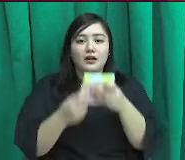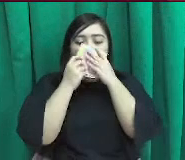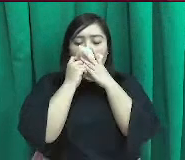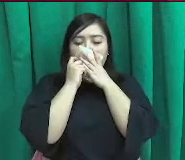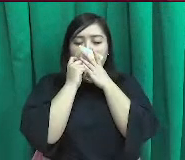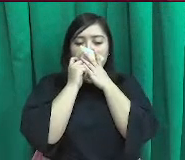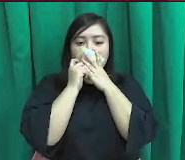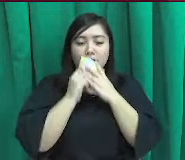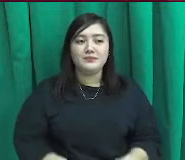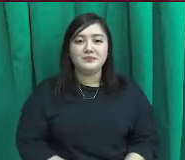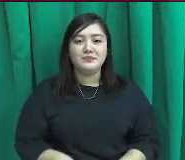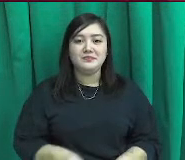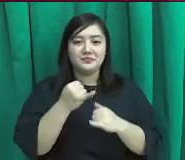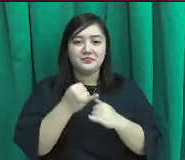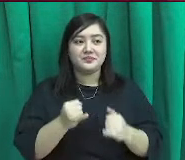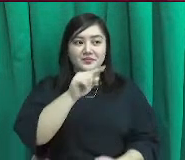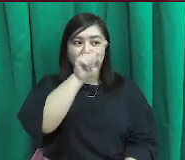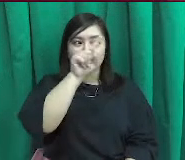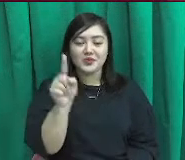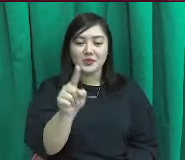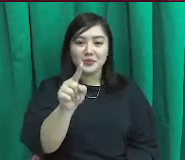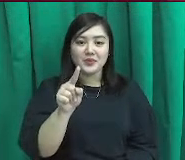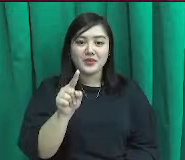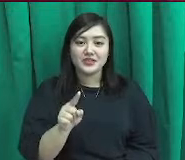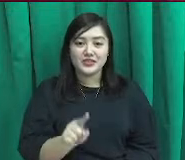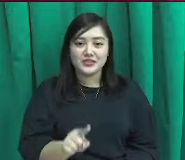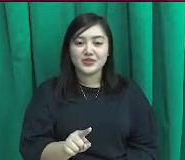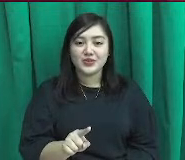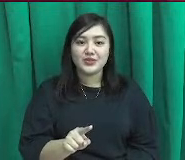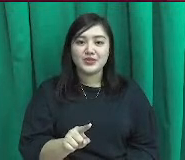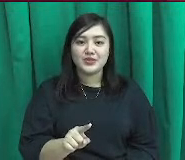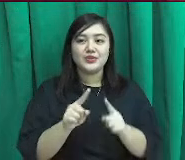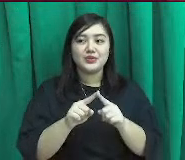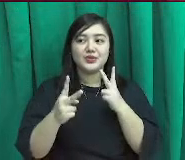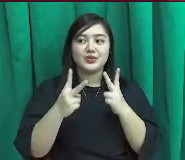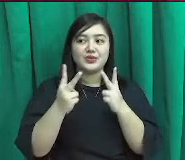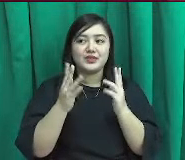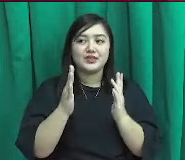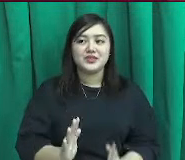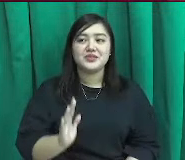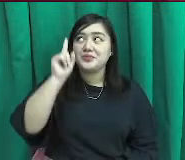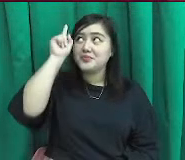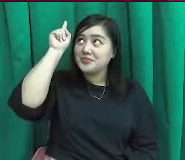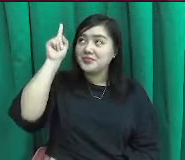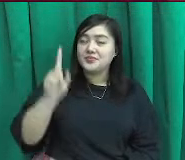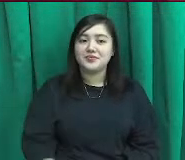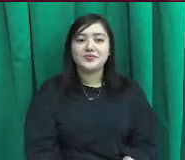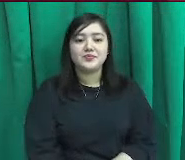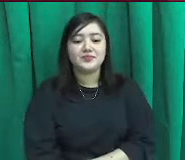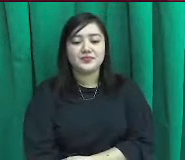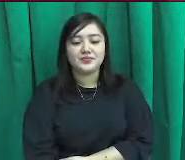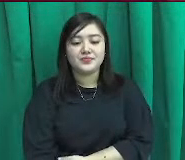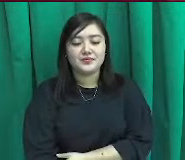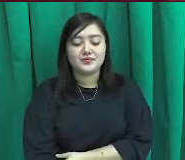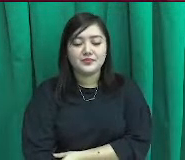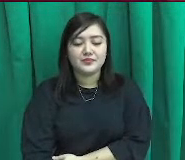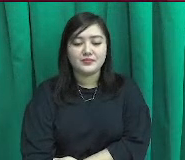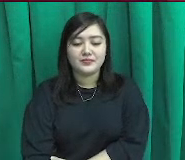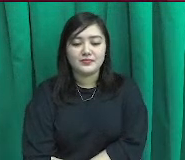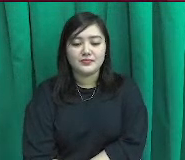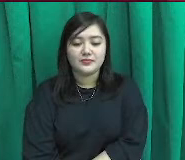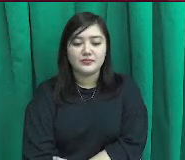alam kung sa bagay, hindi ko alam kung magkakapangabot pa na. Sir Jow. Yes, sir. Yes, meron sir. Kasi rito nag-comment na si